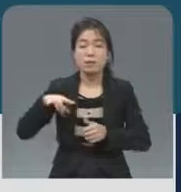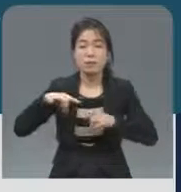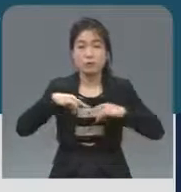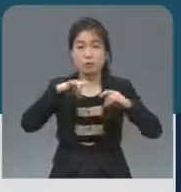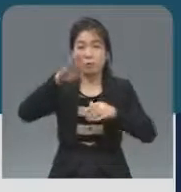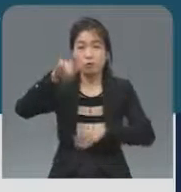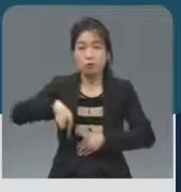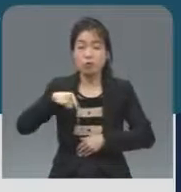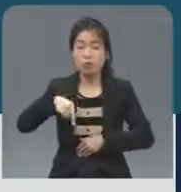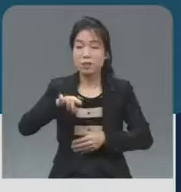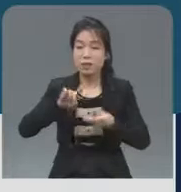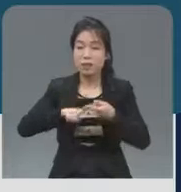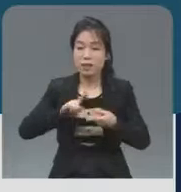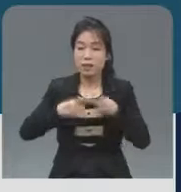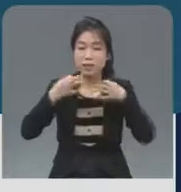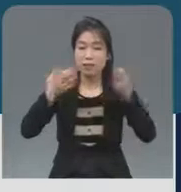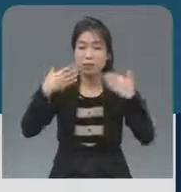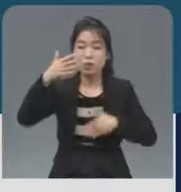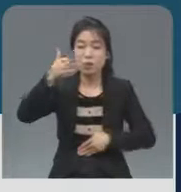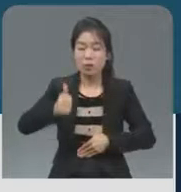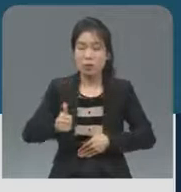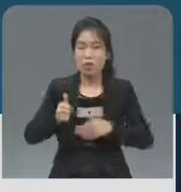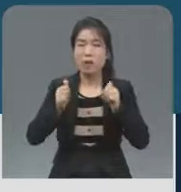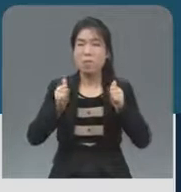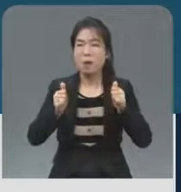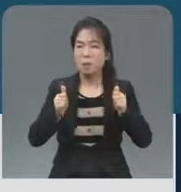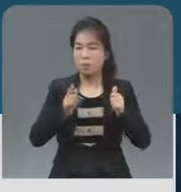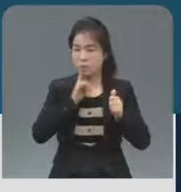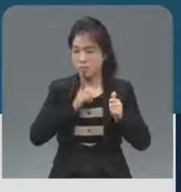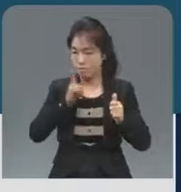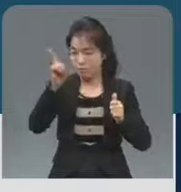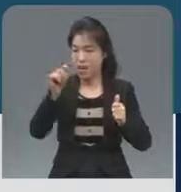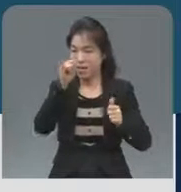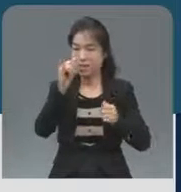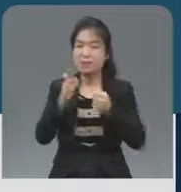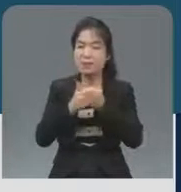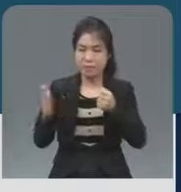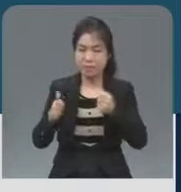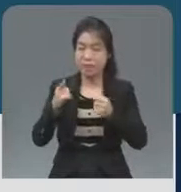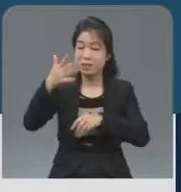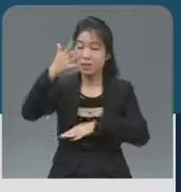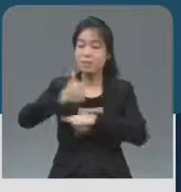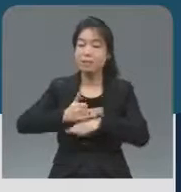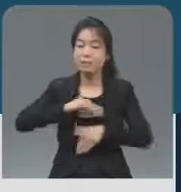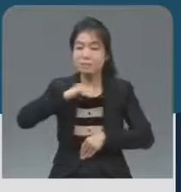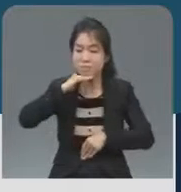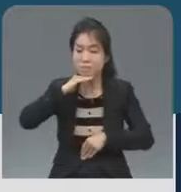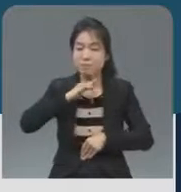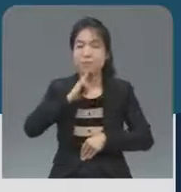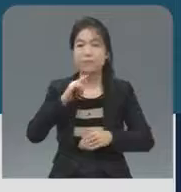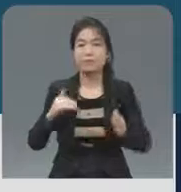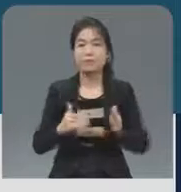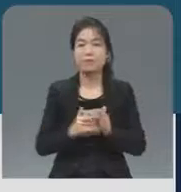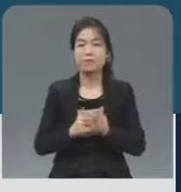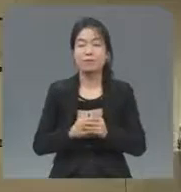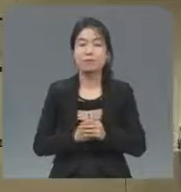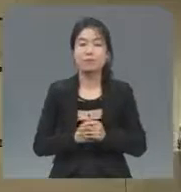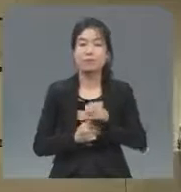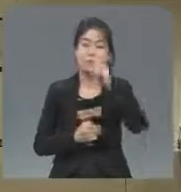과학기술정보통신부는 이와 관련해 김기선 전 총장이 법원에 가처분 신청을 제기한 만큼 그 결과를 지켜보겠다고